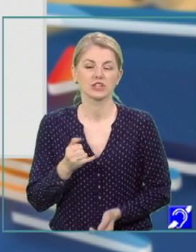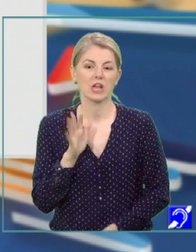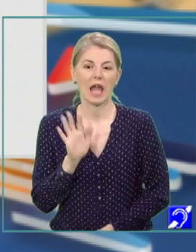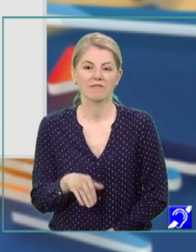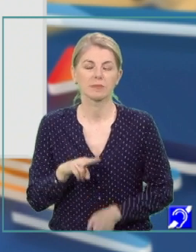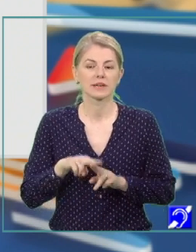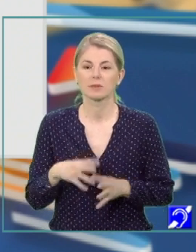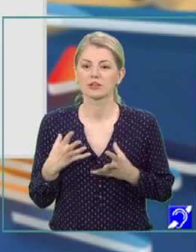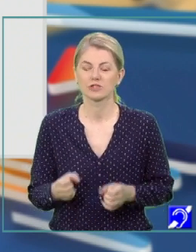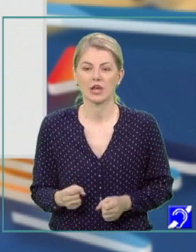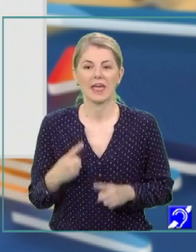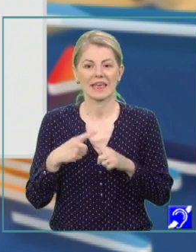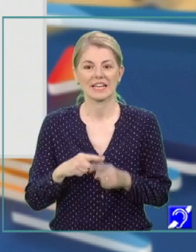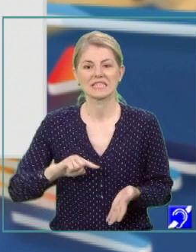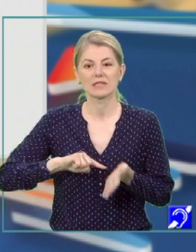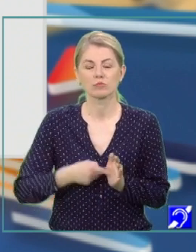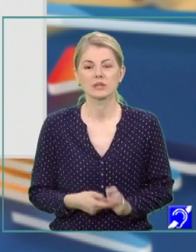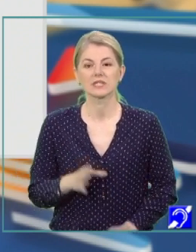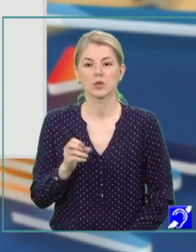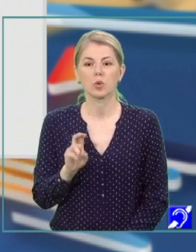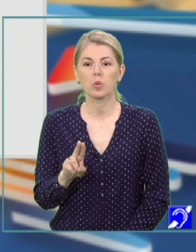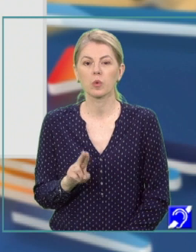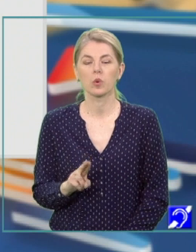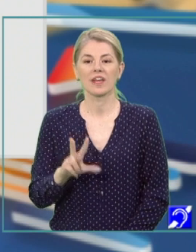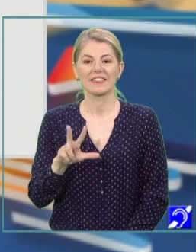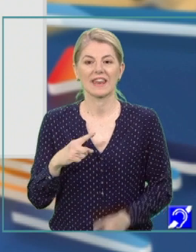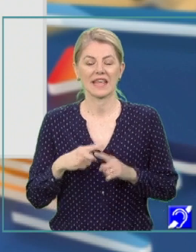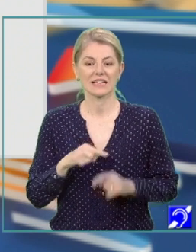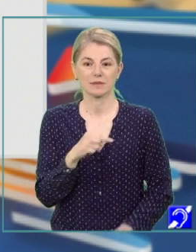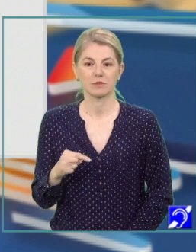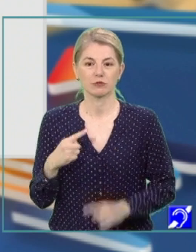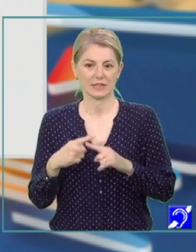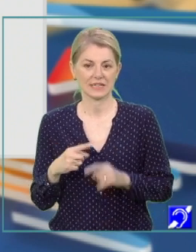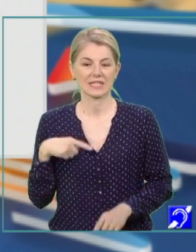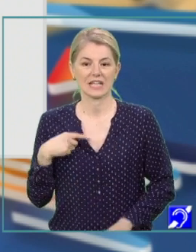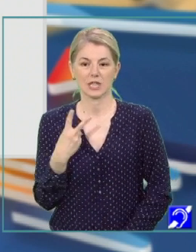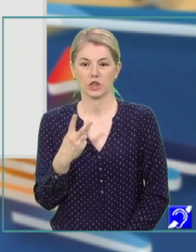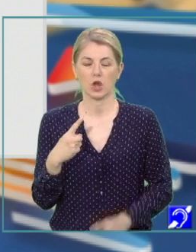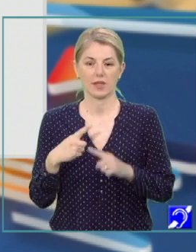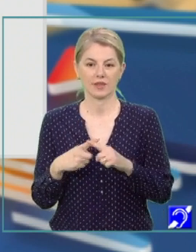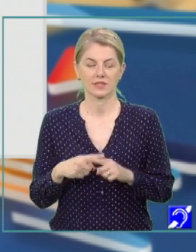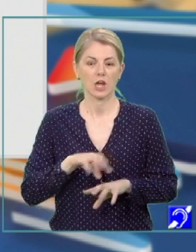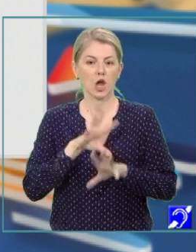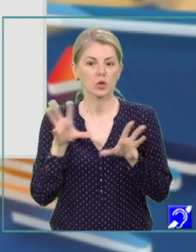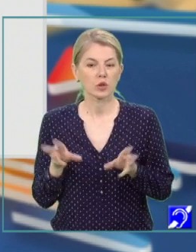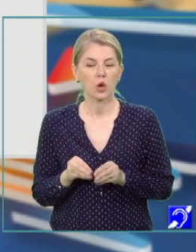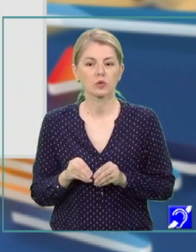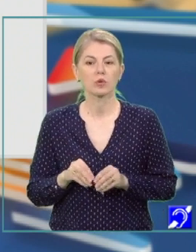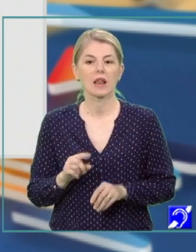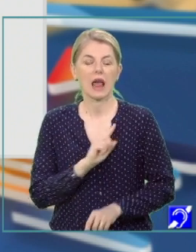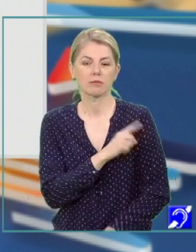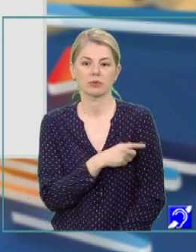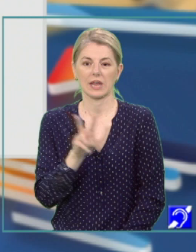avem x înmulțit cu 3x minus x este 2x, totul la